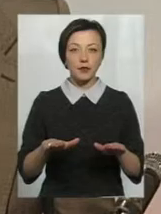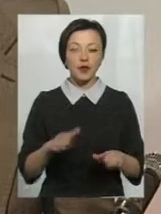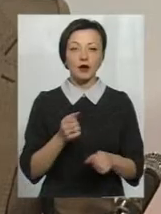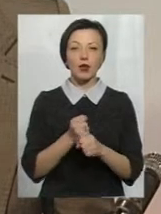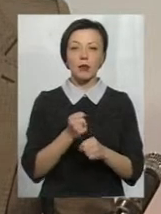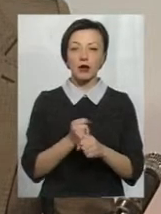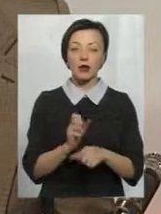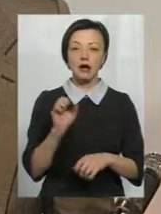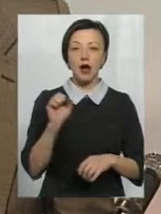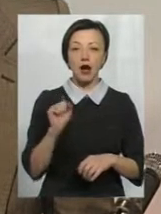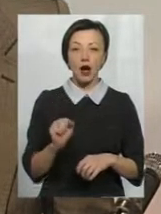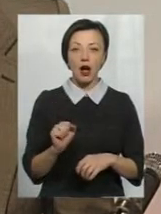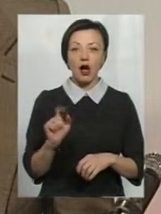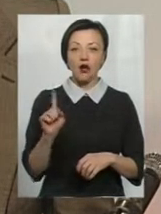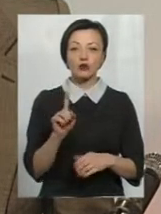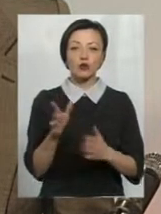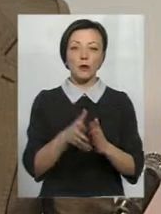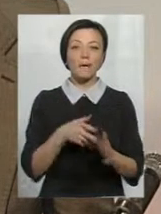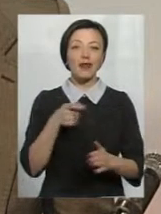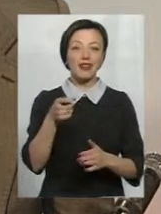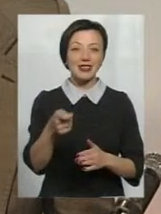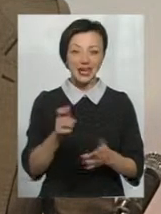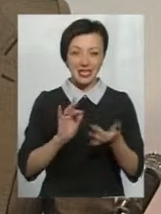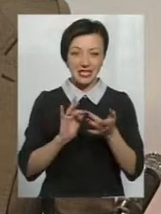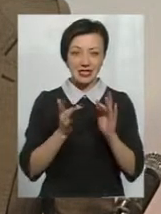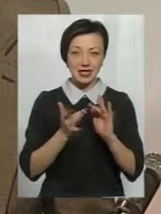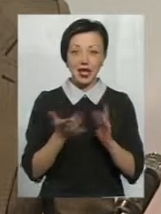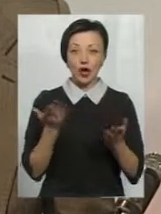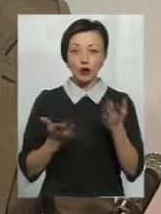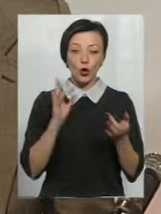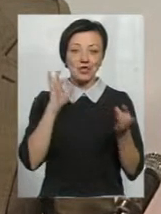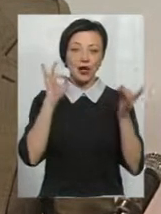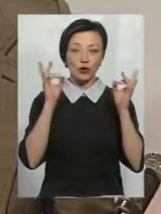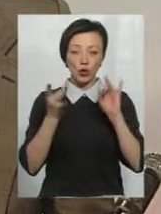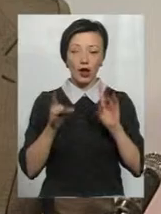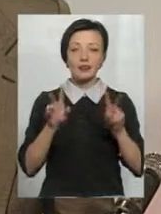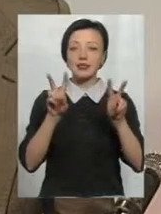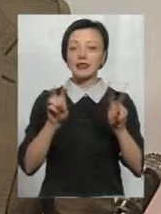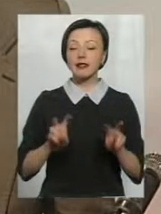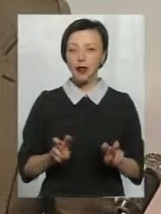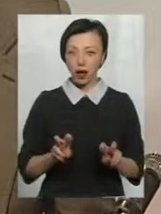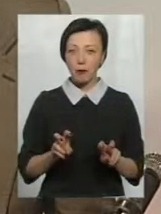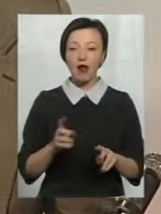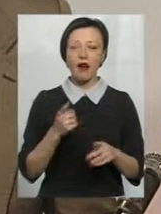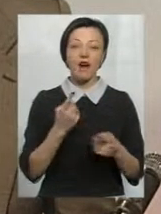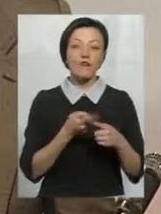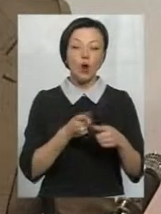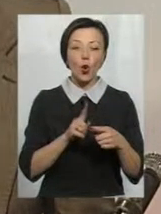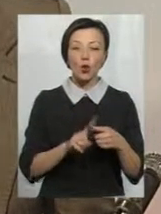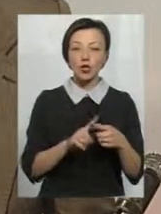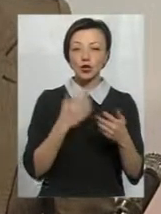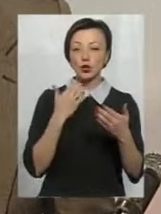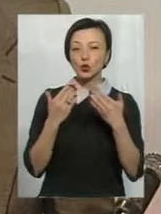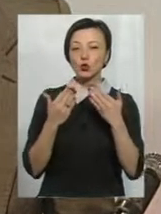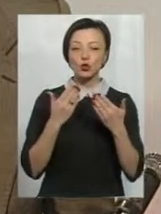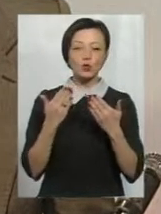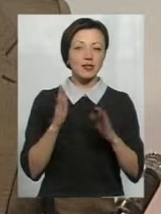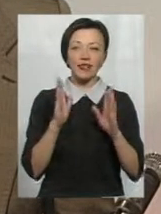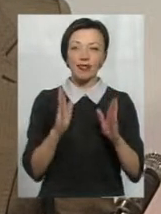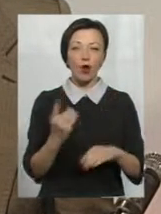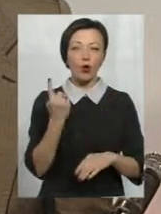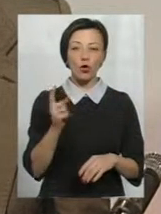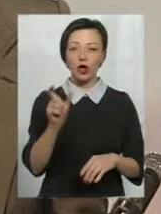робити. А от щодо петицій, в принципі, якщо це резонансні теми, вони стосуються не